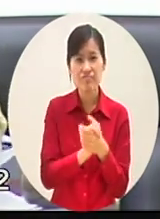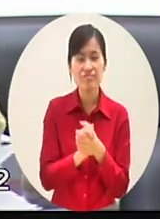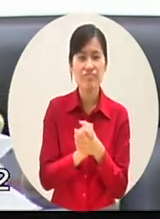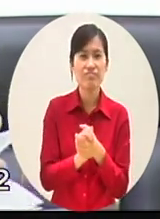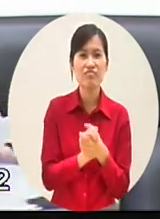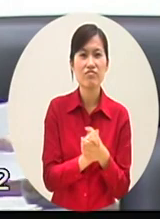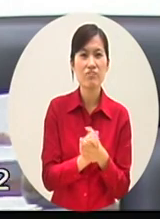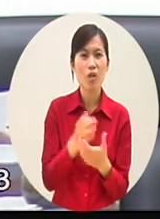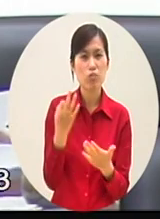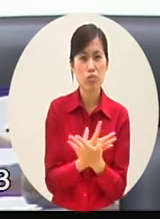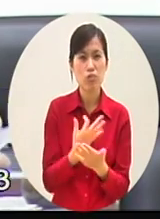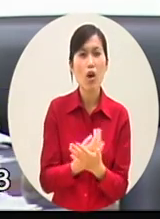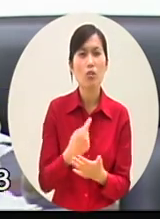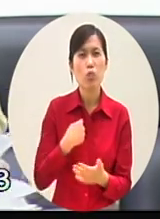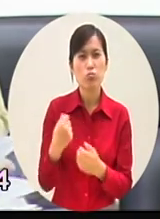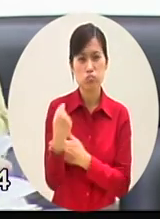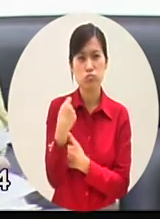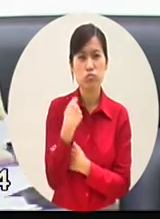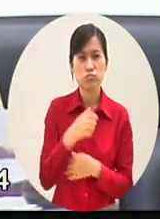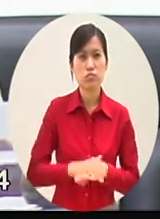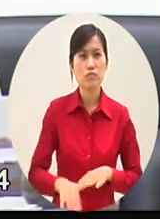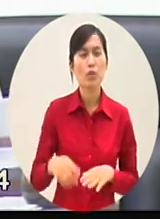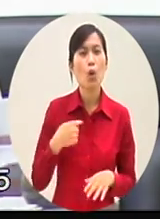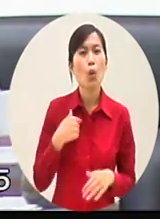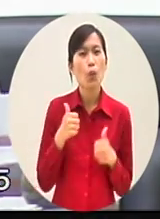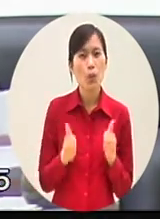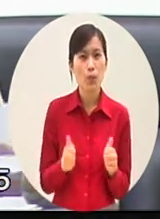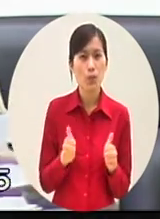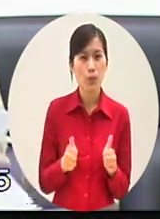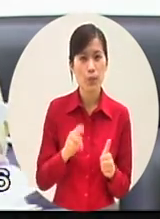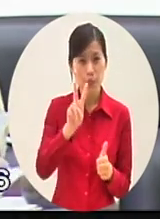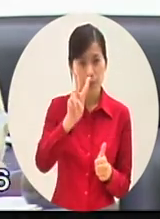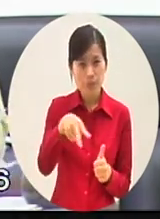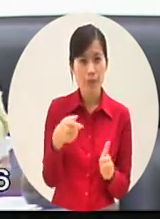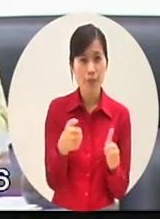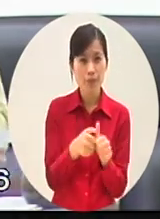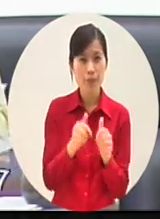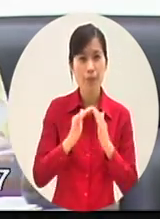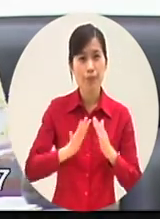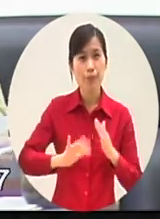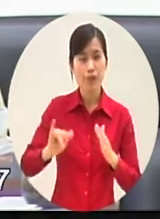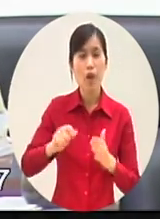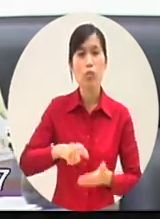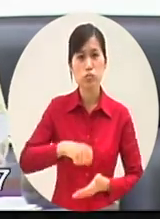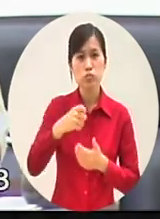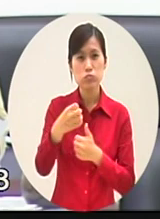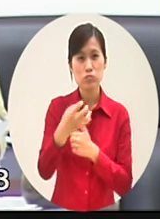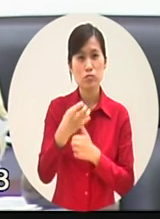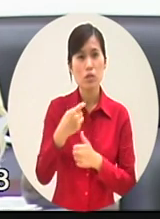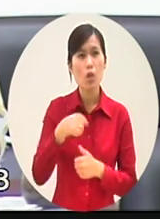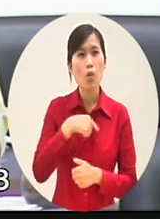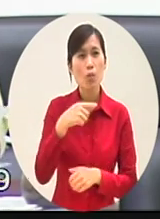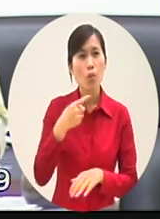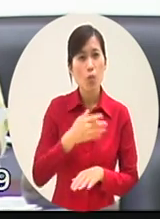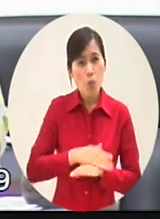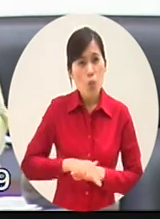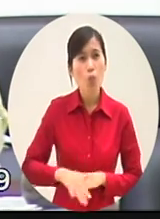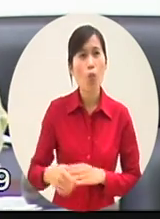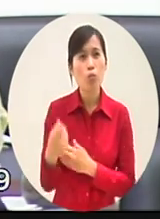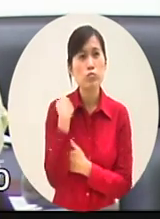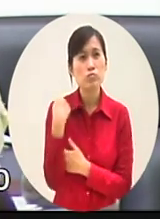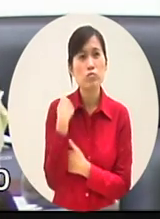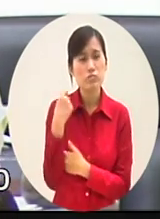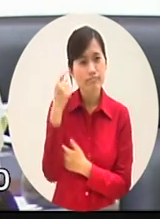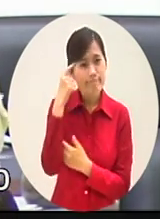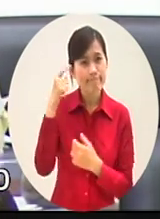们必须要努力的目标，然后我们也谢谢我们的刘副市长给我们的提醒我们会认真的来努力来